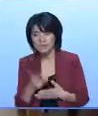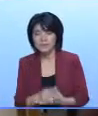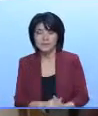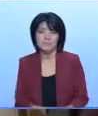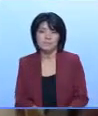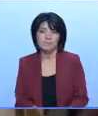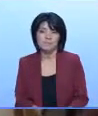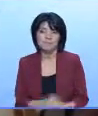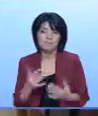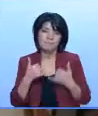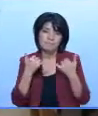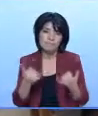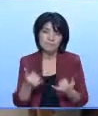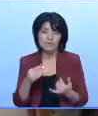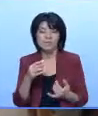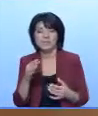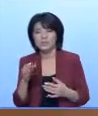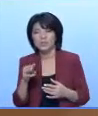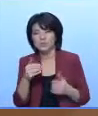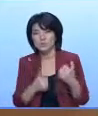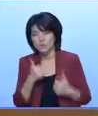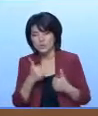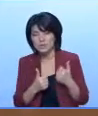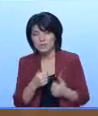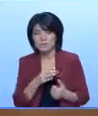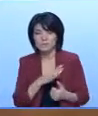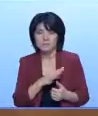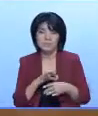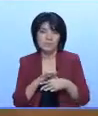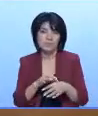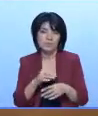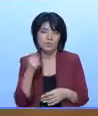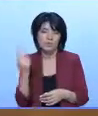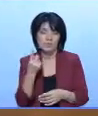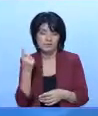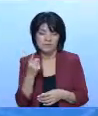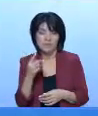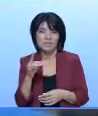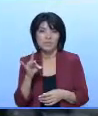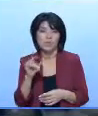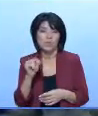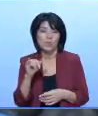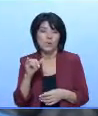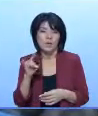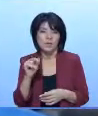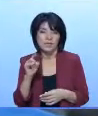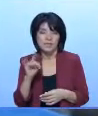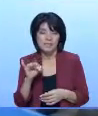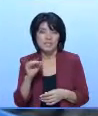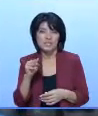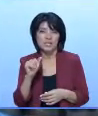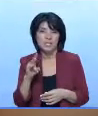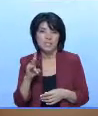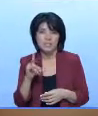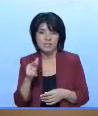Дәстүрлі турнир елбасының рухани жаңғыру бағдарламасын жүзеге асыру аясында өткізіледі. Мақсат тоғызқұмалақты көпшілік арасында кеңінен насихаттап,